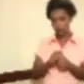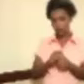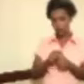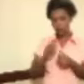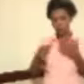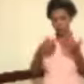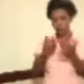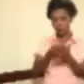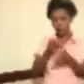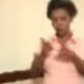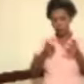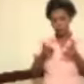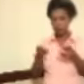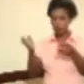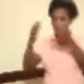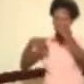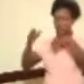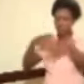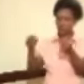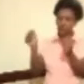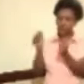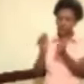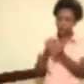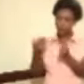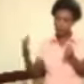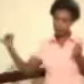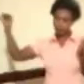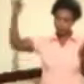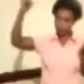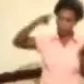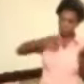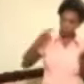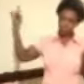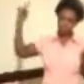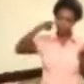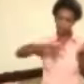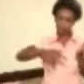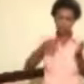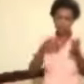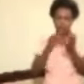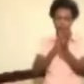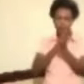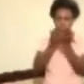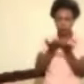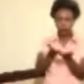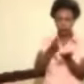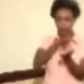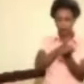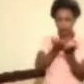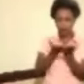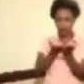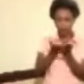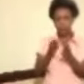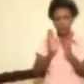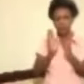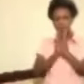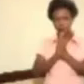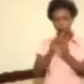étant donné que nous importons en pile pour manger, la caille nous, constitution de stock stratégique. Ça veut